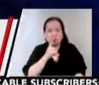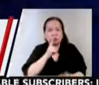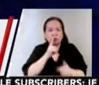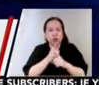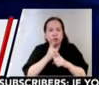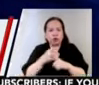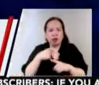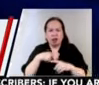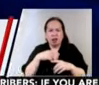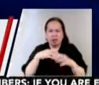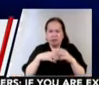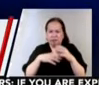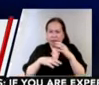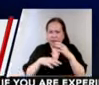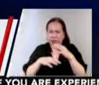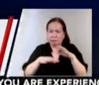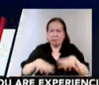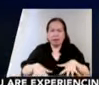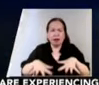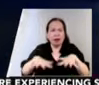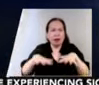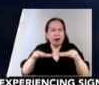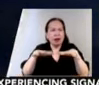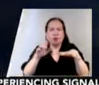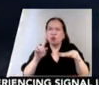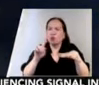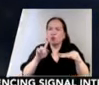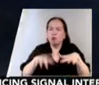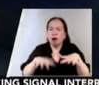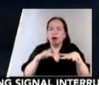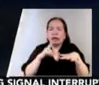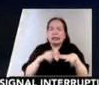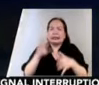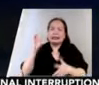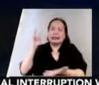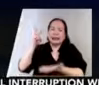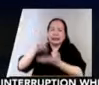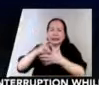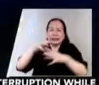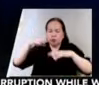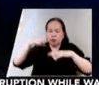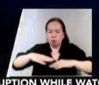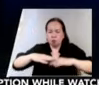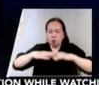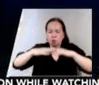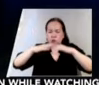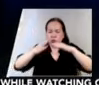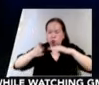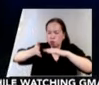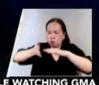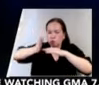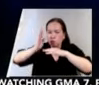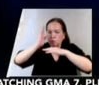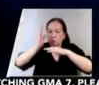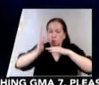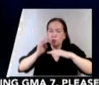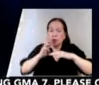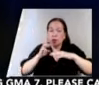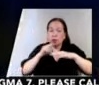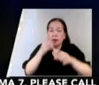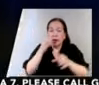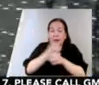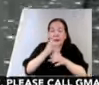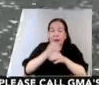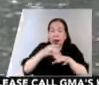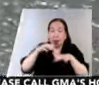Water District. Paglalarawan daw ng isang submerged city. Patunay pa nga rito ang nakalutang pangkotsing ito na palatandaan ng nagdaang